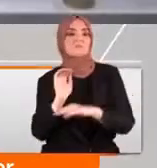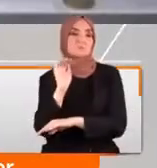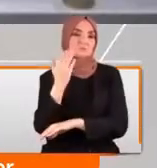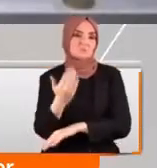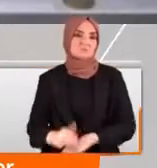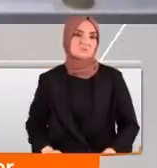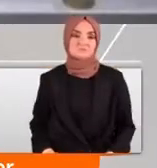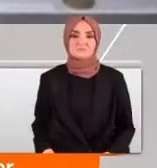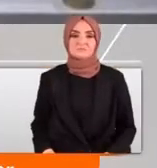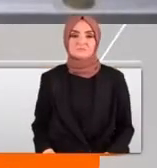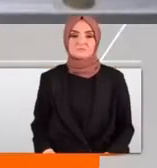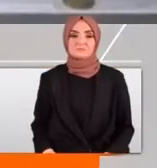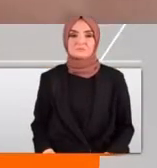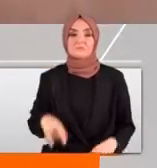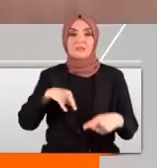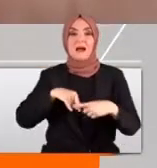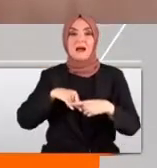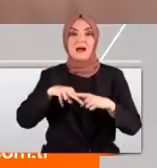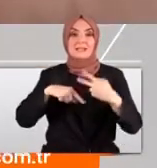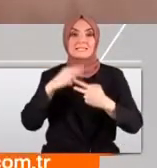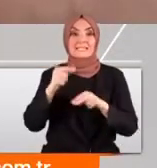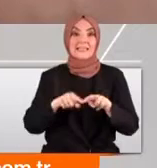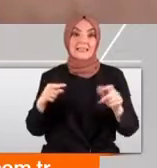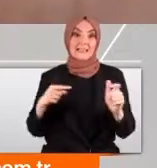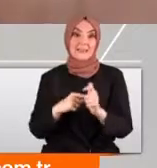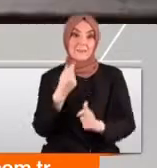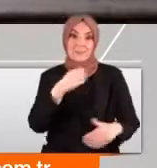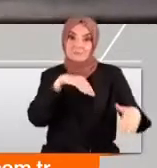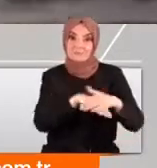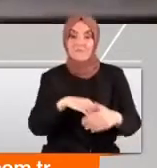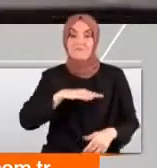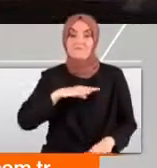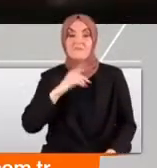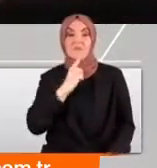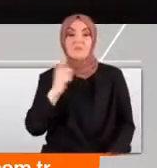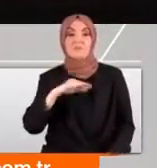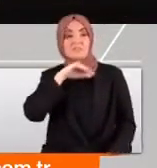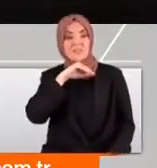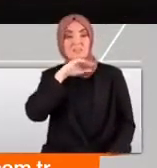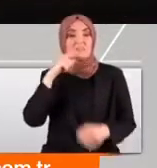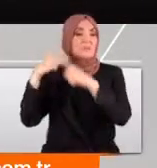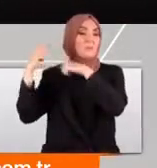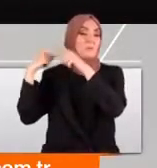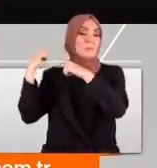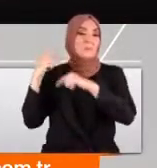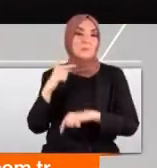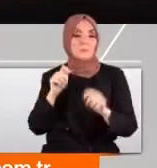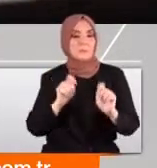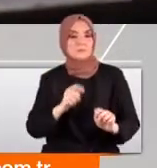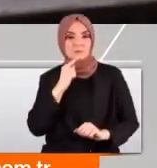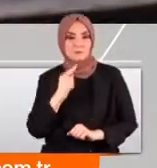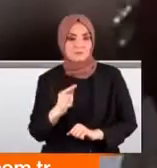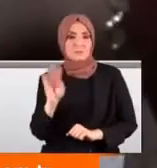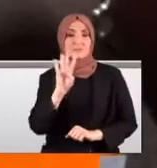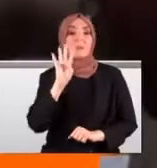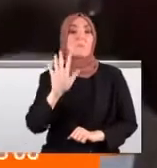Hazine var demişler. Dedenin dedesi, dedenin dedesi oraya hazine gömmüş. Bunun değeri 45 trilyon. Bunun 3 kişi